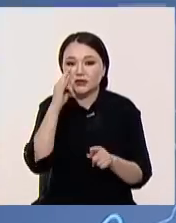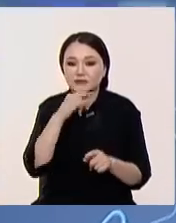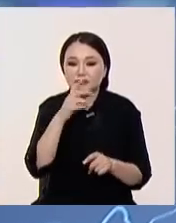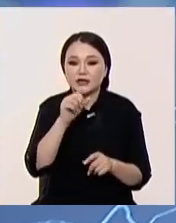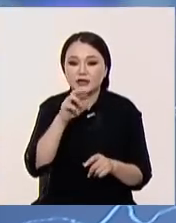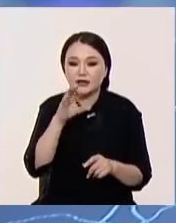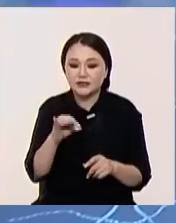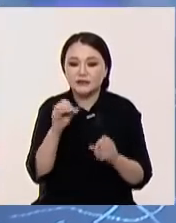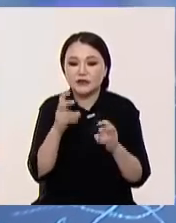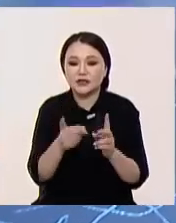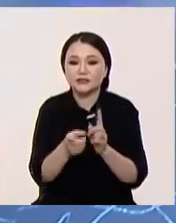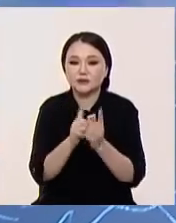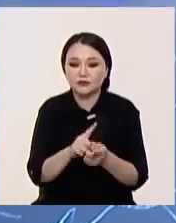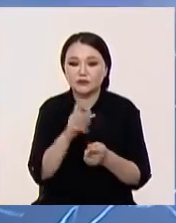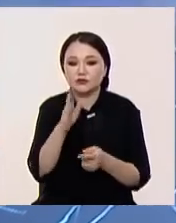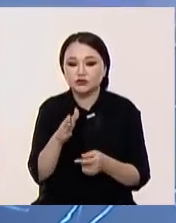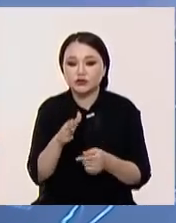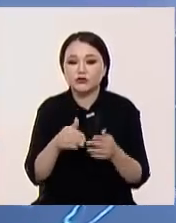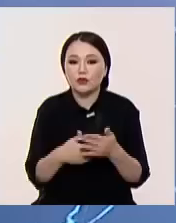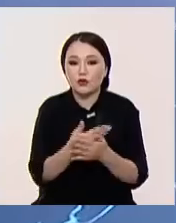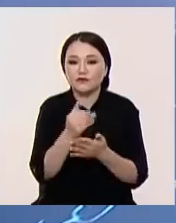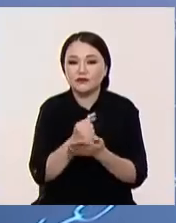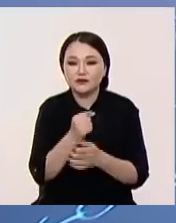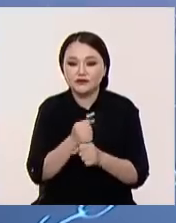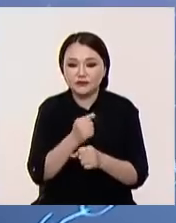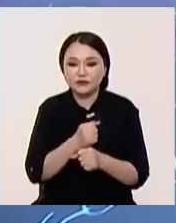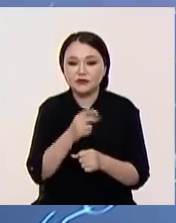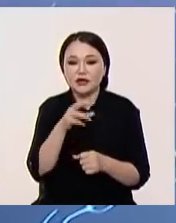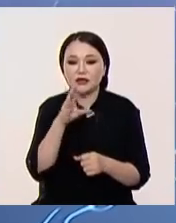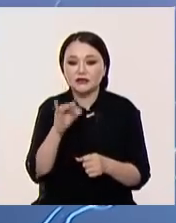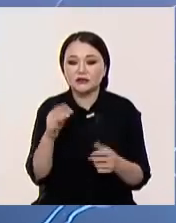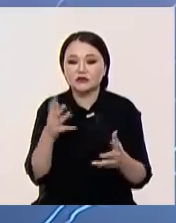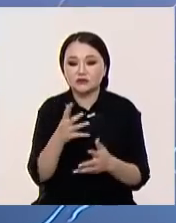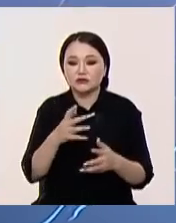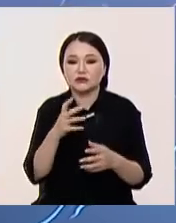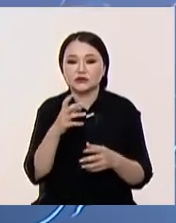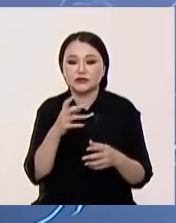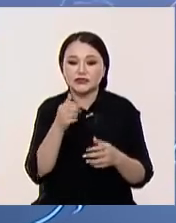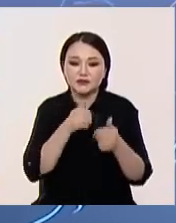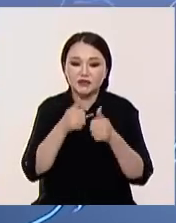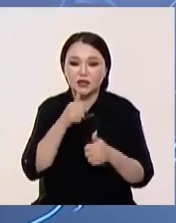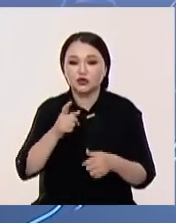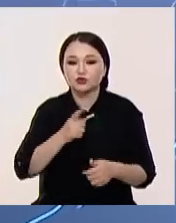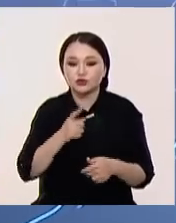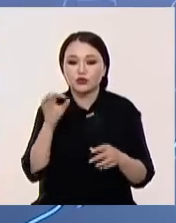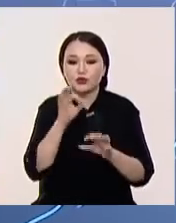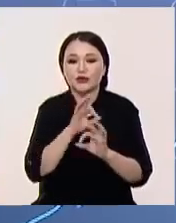саяси жүйесі қалай өзгеретіні, жаңартылған саяси жүйені қандай тәуекелдер мен сын-қатерлер күтіп тұрғаны айтылды.